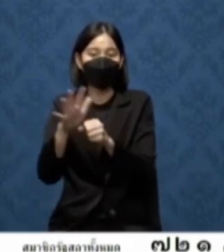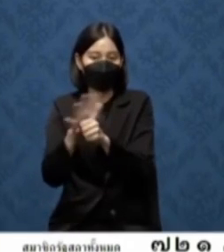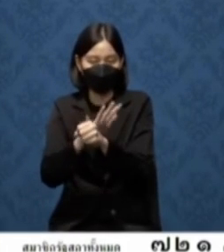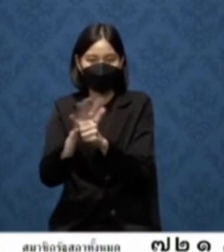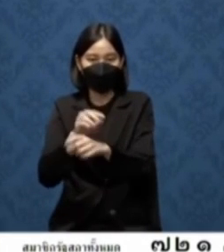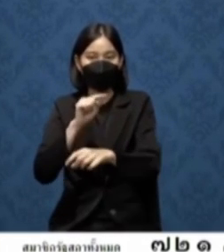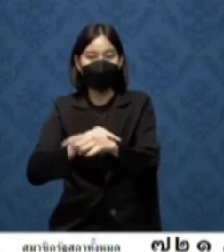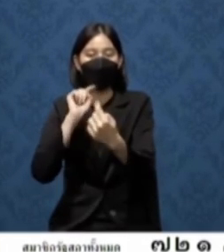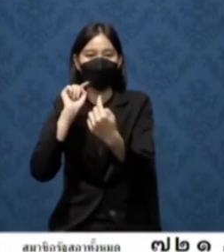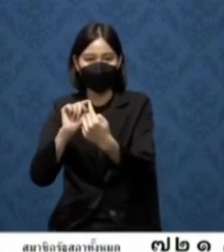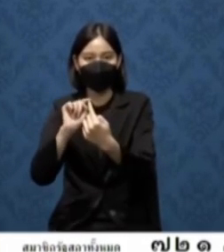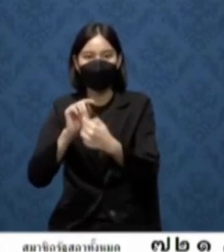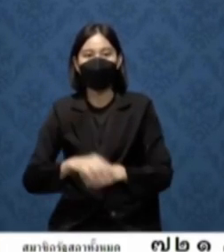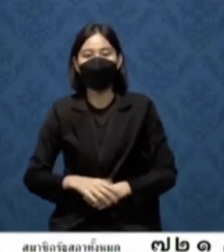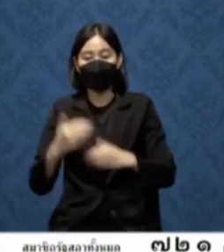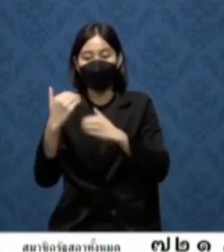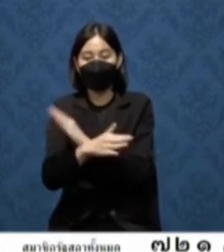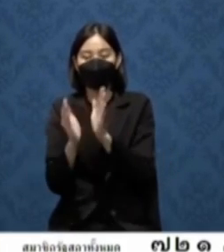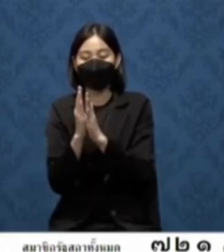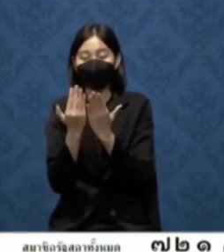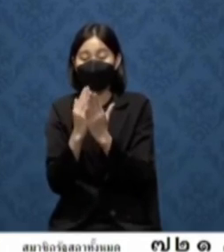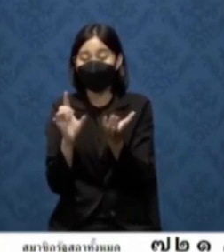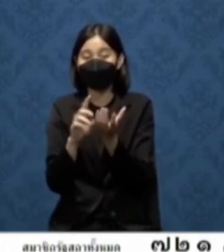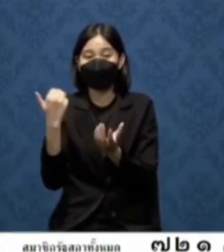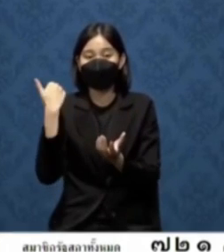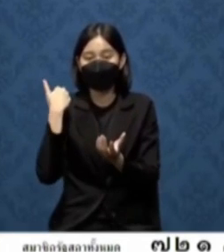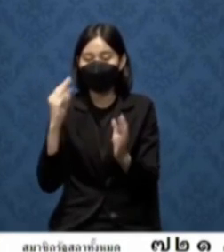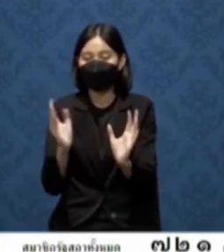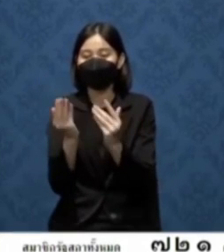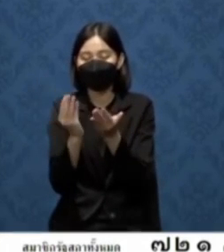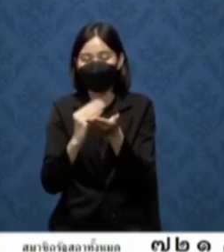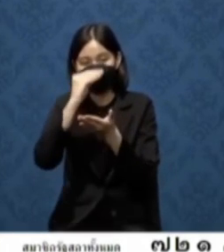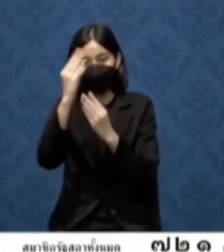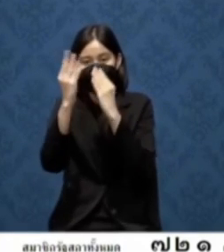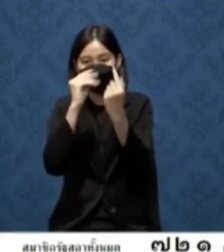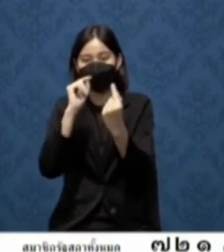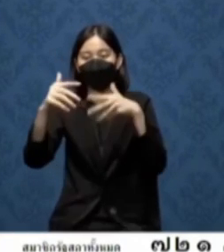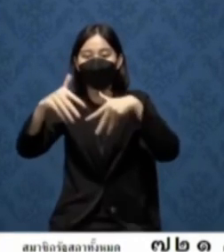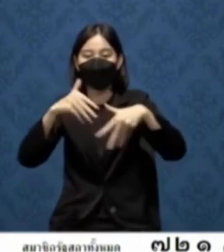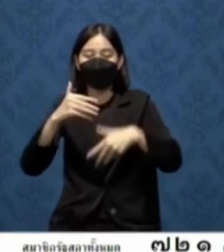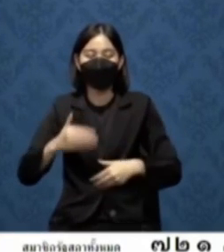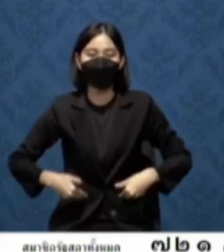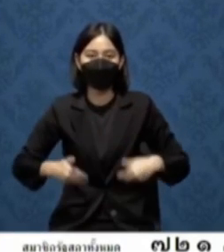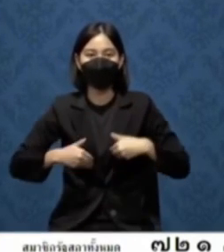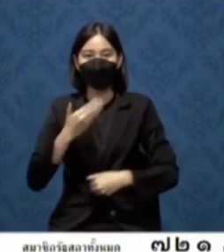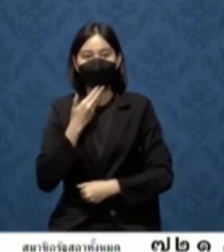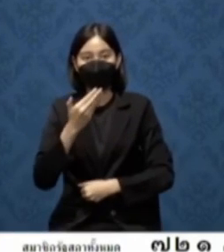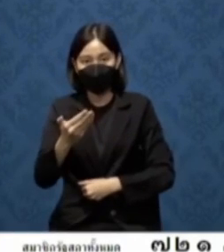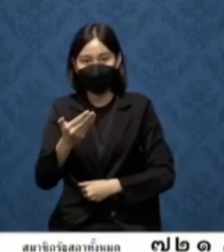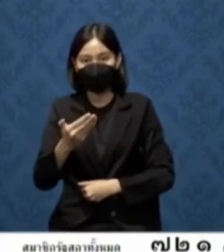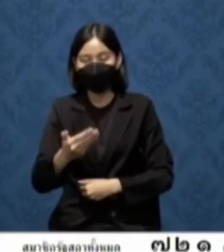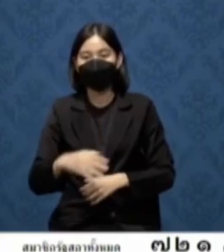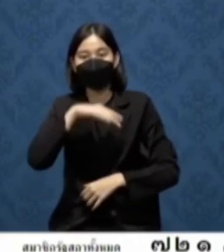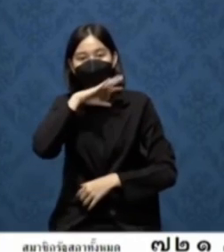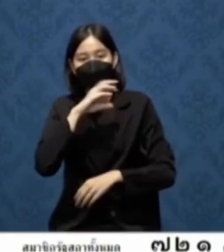ตรงเวลามีห้องสมุดที่มีคุณภาพส่งเสริมการเรียนรู้ให้กับประชาชนได้ตลอดชีวิตมีการจัดเก็บขยะ